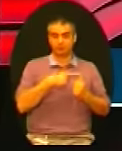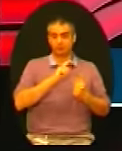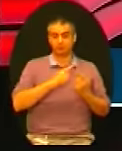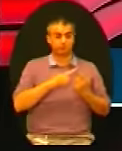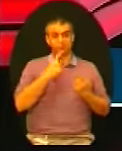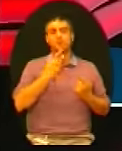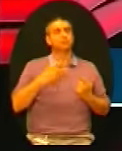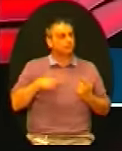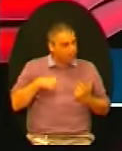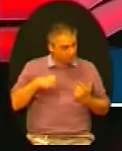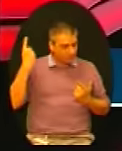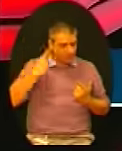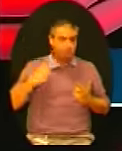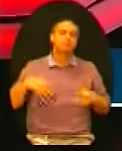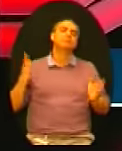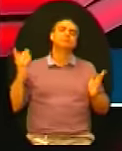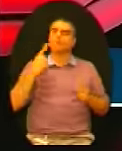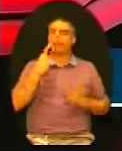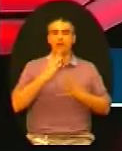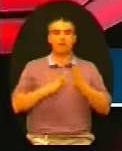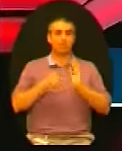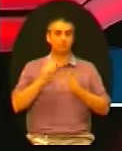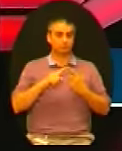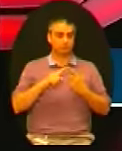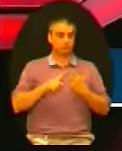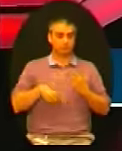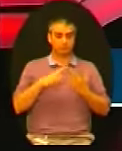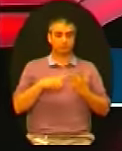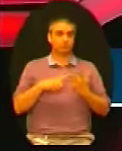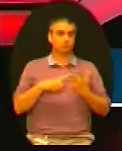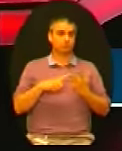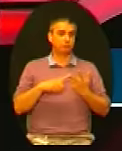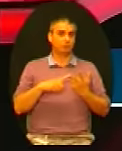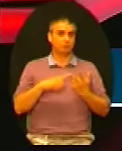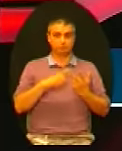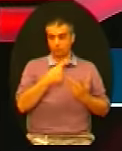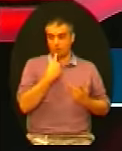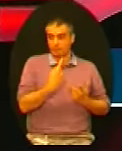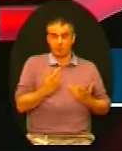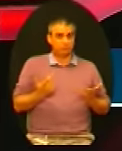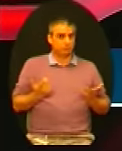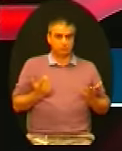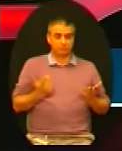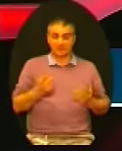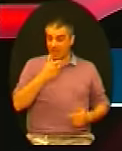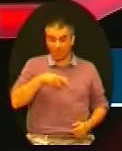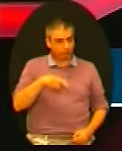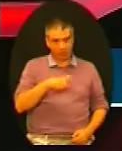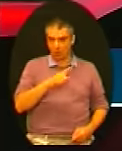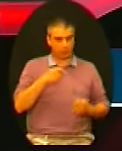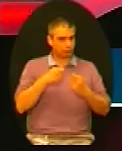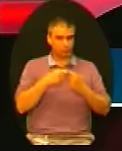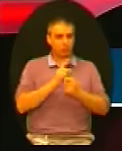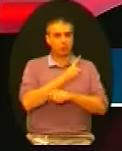שני, הוא אמר שהוא מקבל עליו את הדין בהכנעה, את מה שאומר בית המשפט. ואחר כך הוא גם אומר שההרשעה הזאת לא